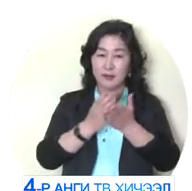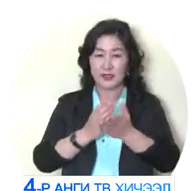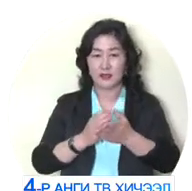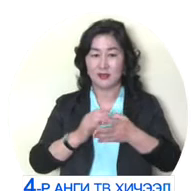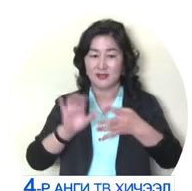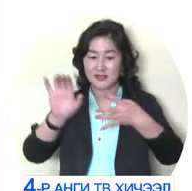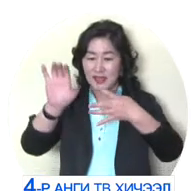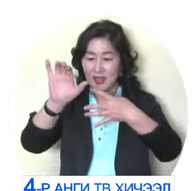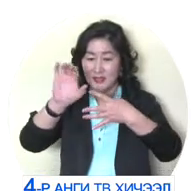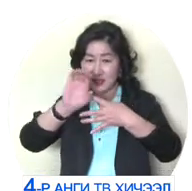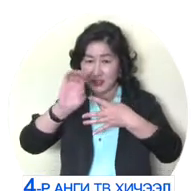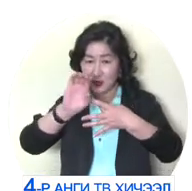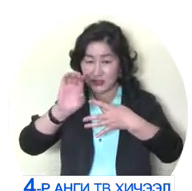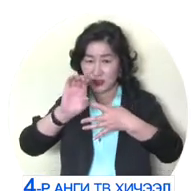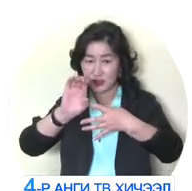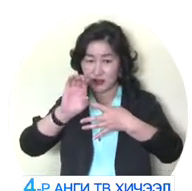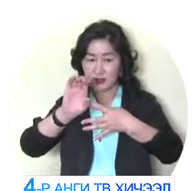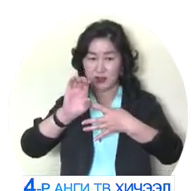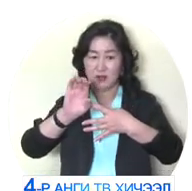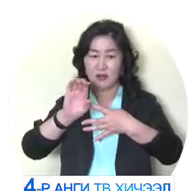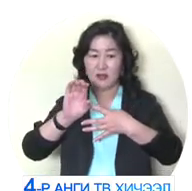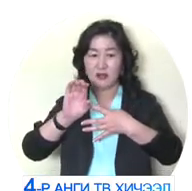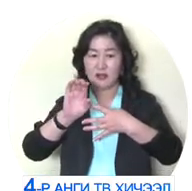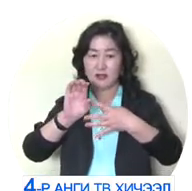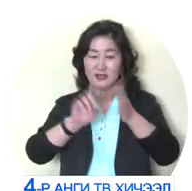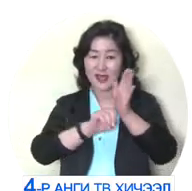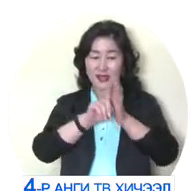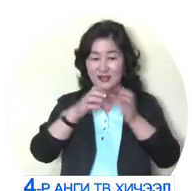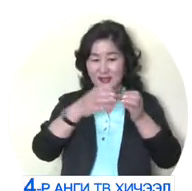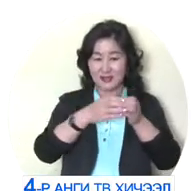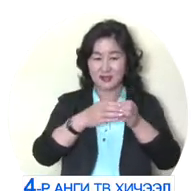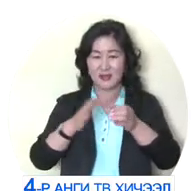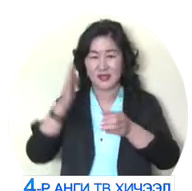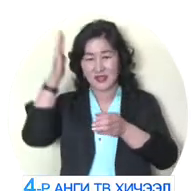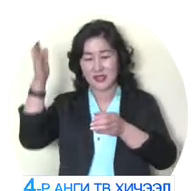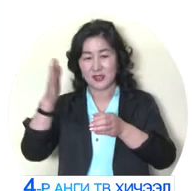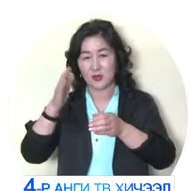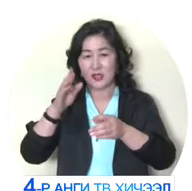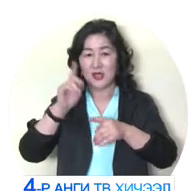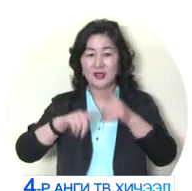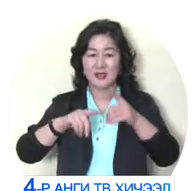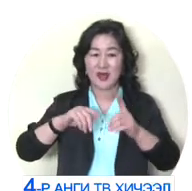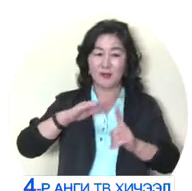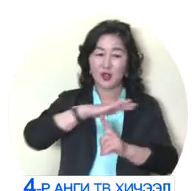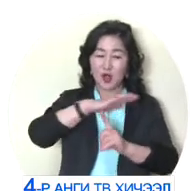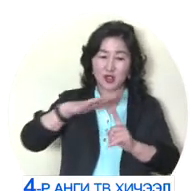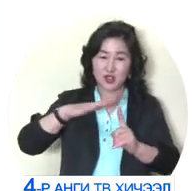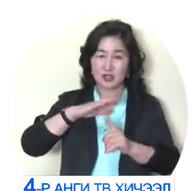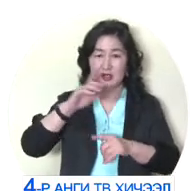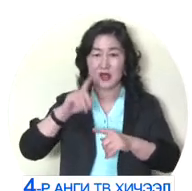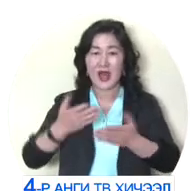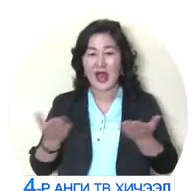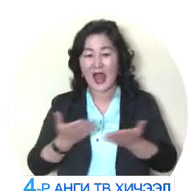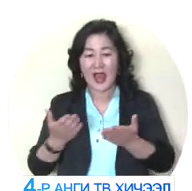хэсэгтээ ирээдүйд хэдийн үед ямар орчинд аль газар нутагт эсвэл хэн